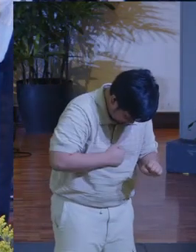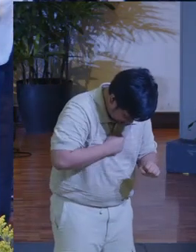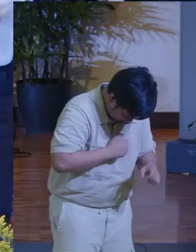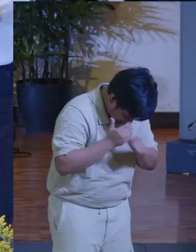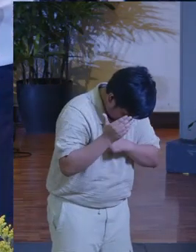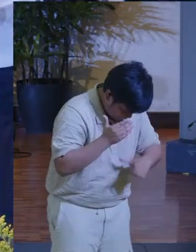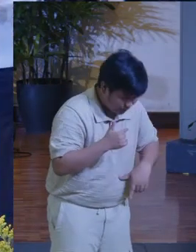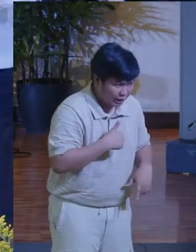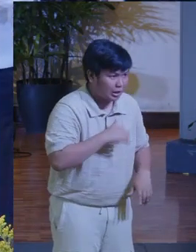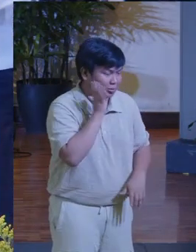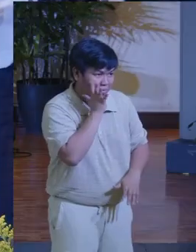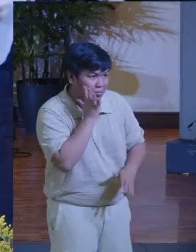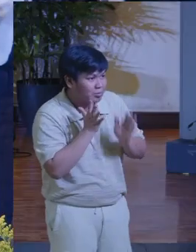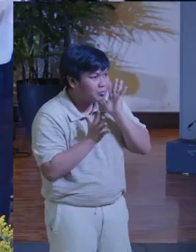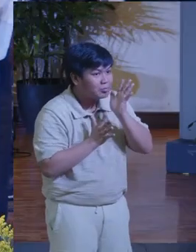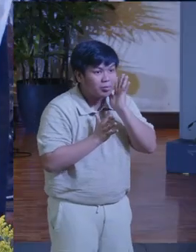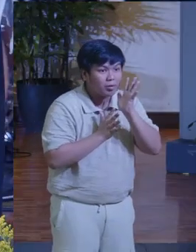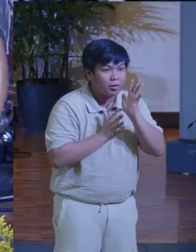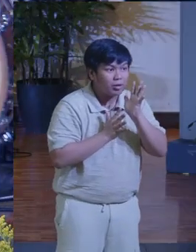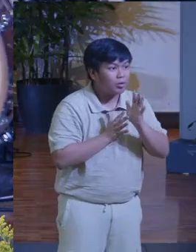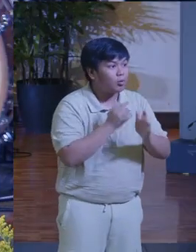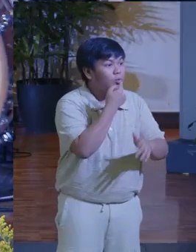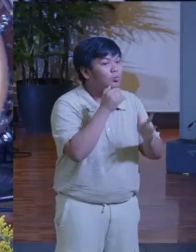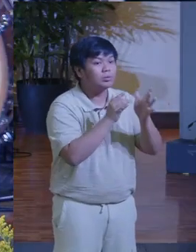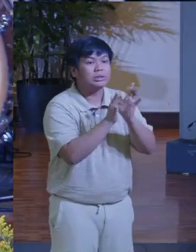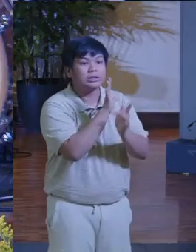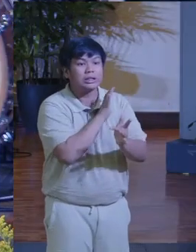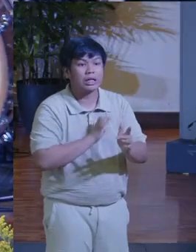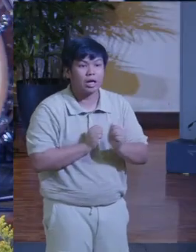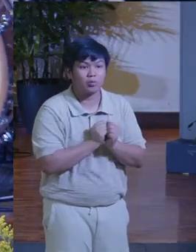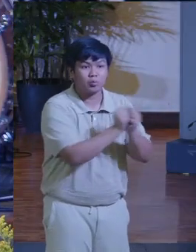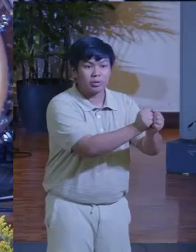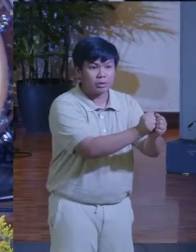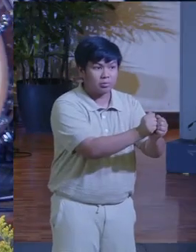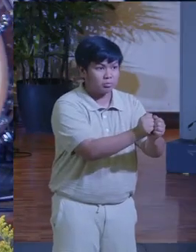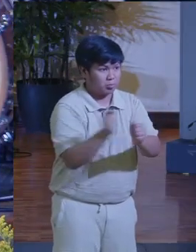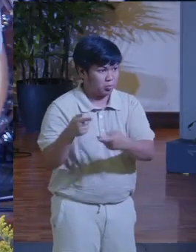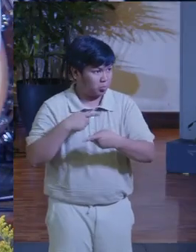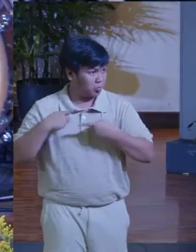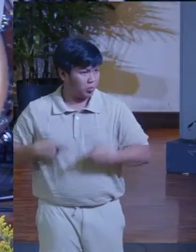kanyang kahihiyan, sa kanyang pagsisisi, kanyang